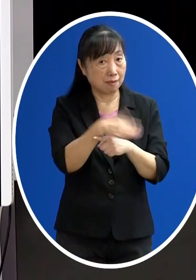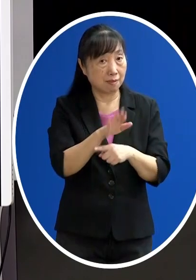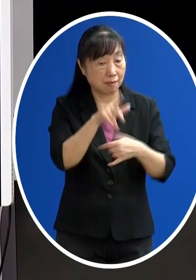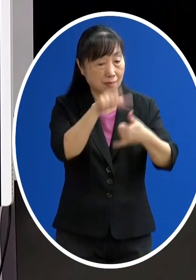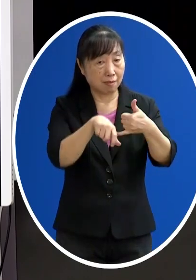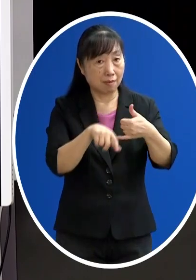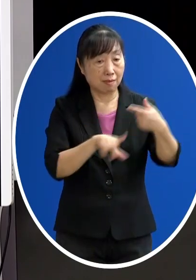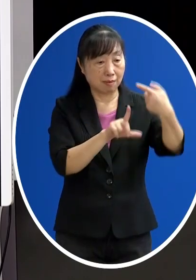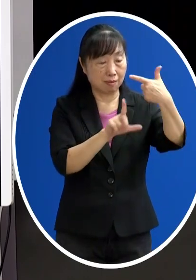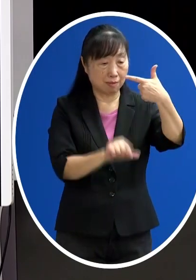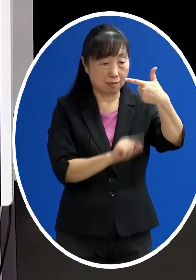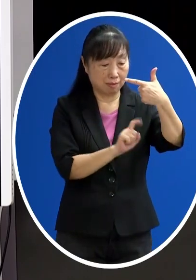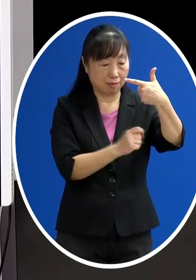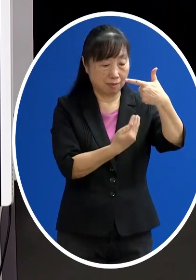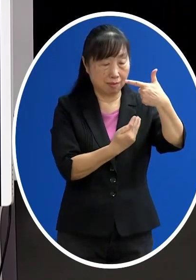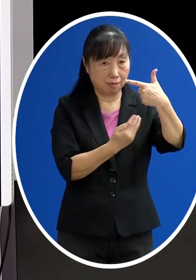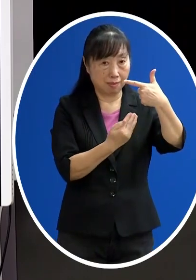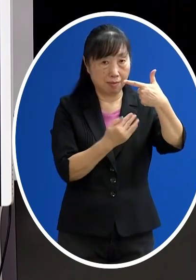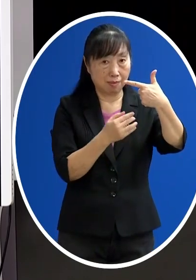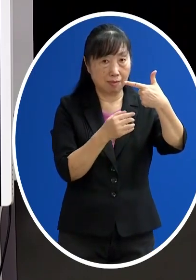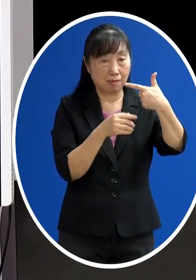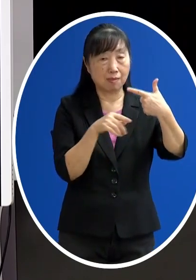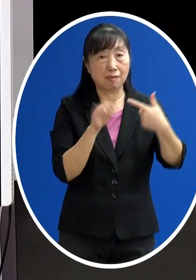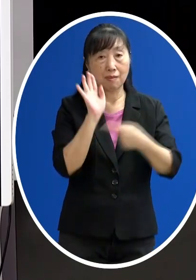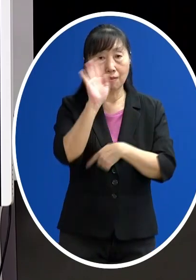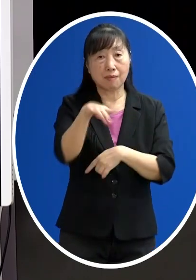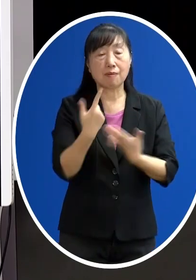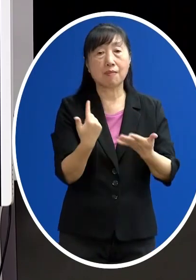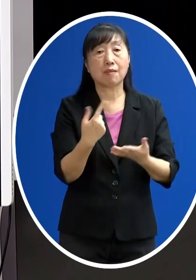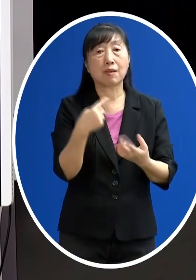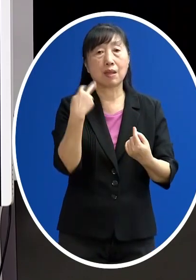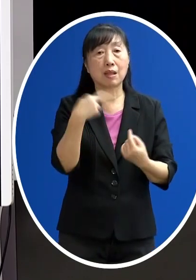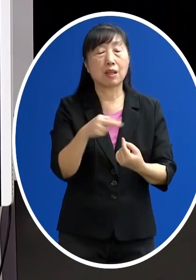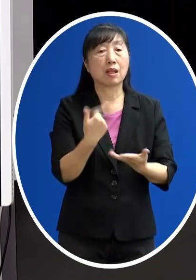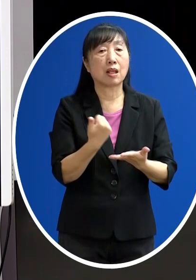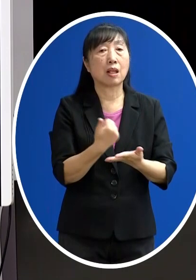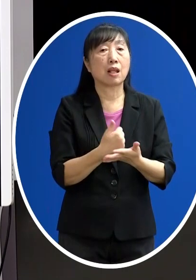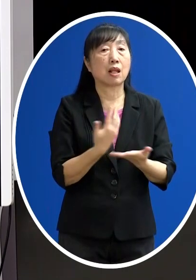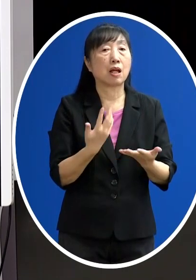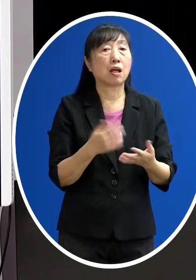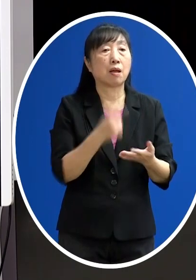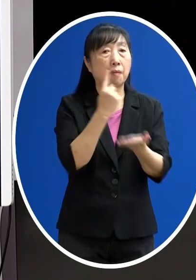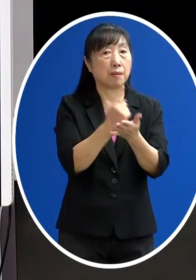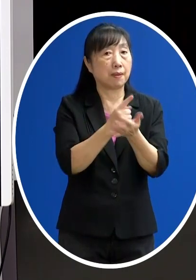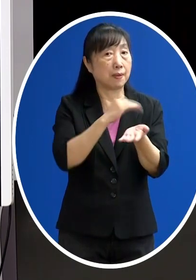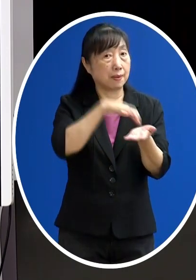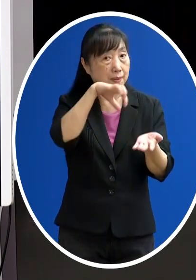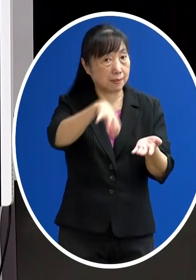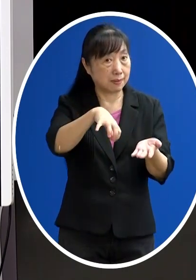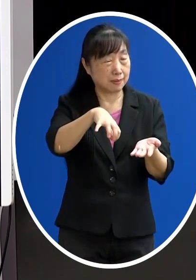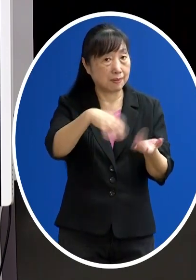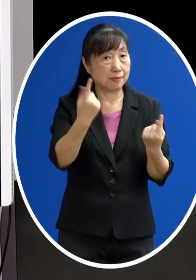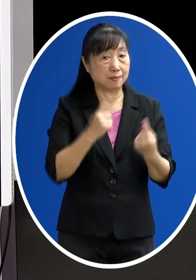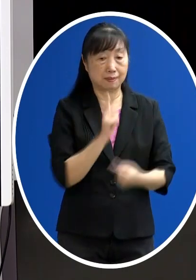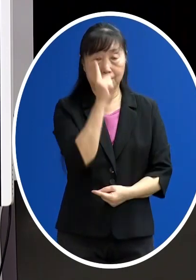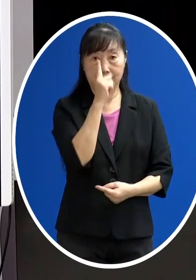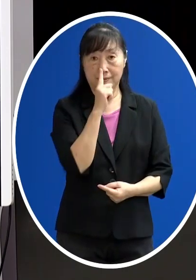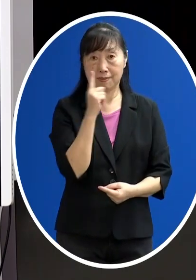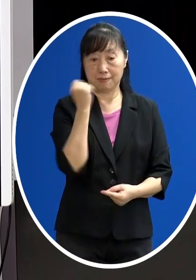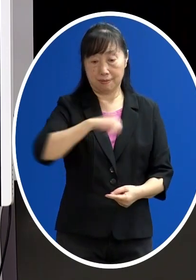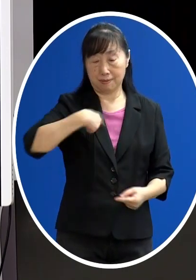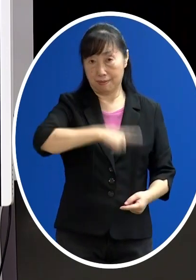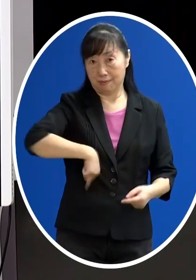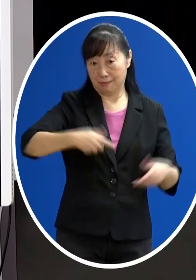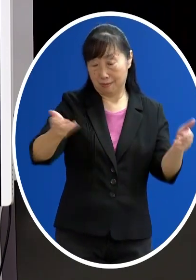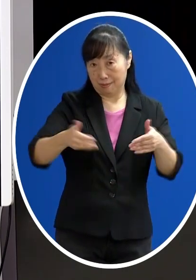从6月19号以后就紧急的进口，而且已经铺货到各个医院的所谓的单株抗体的一个治疗。